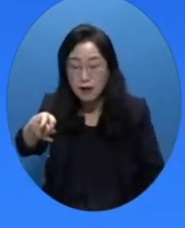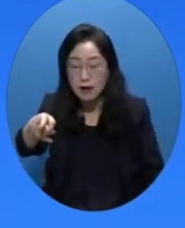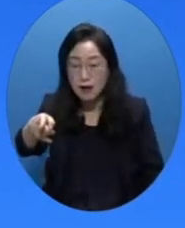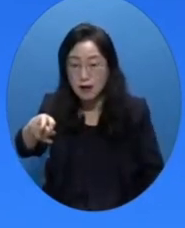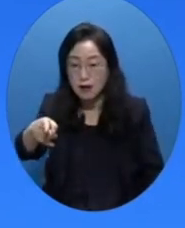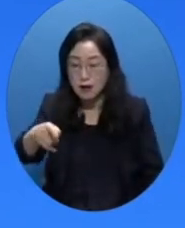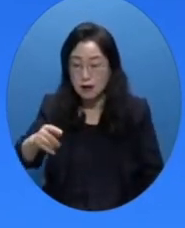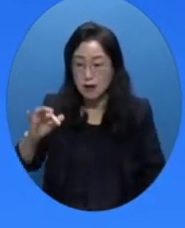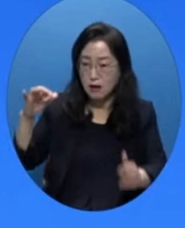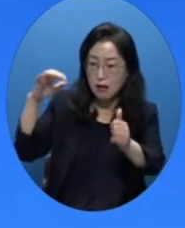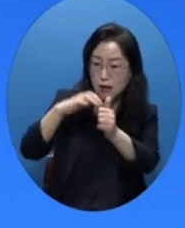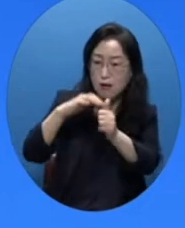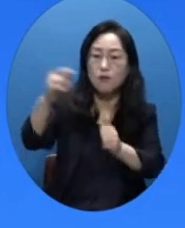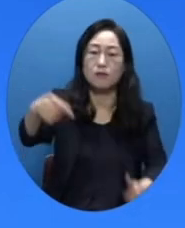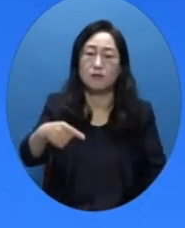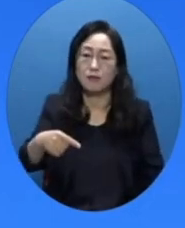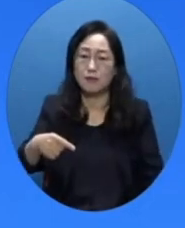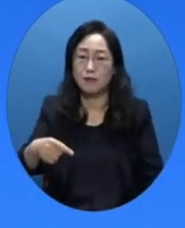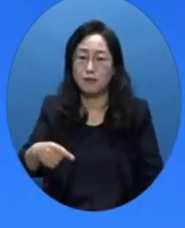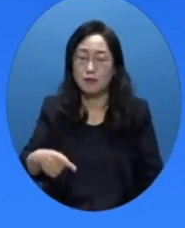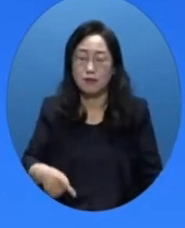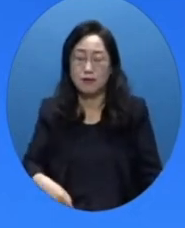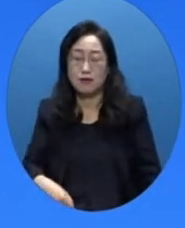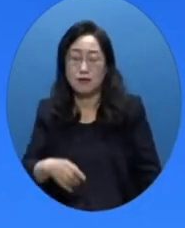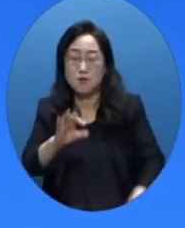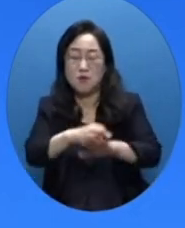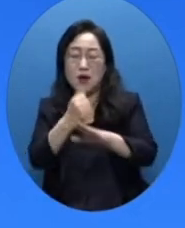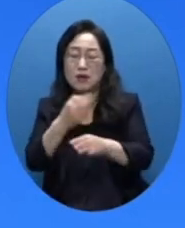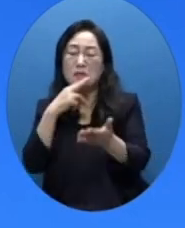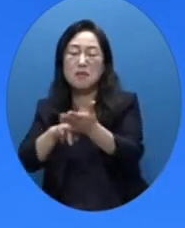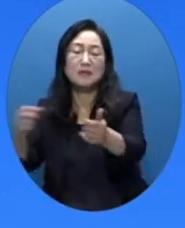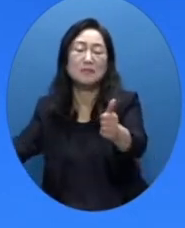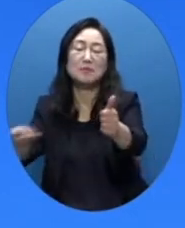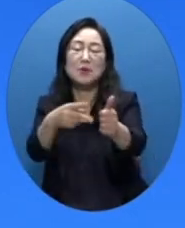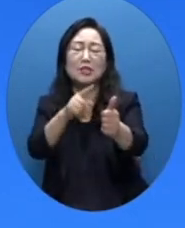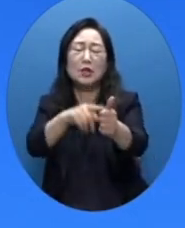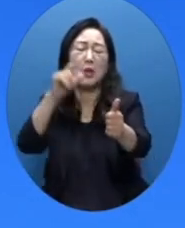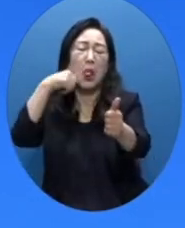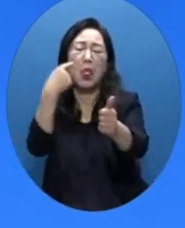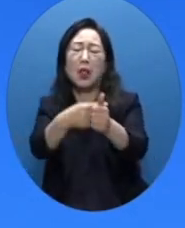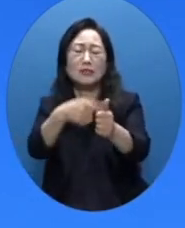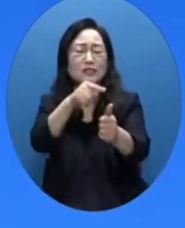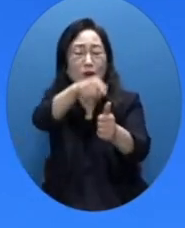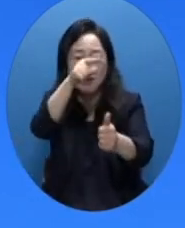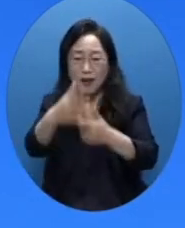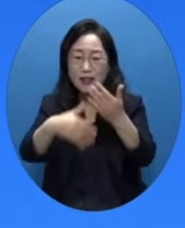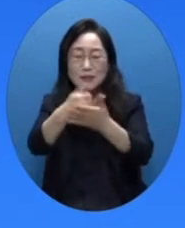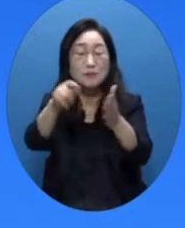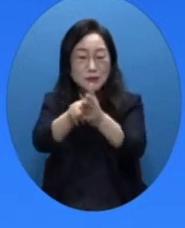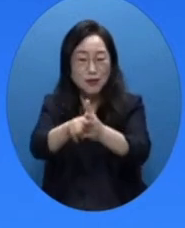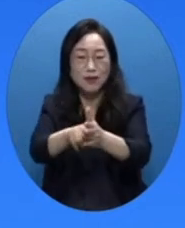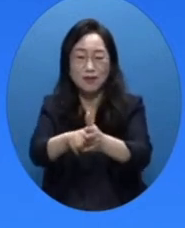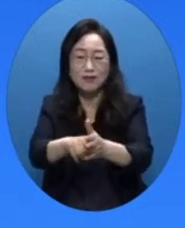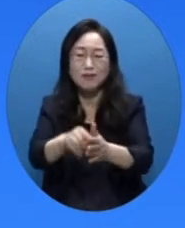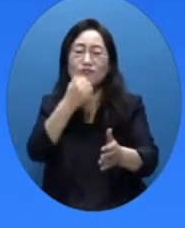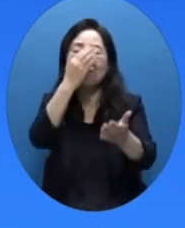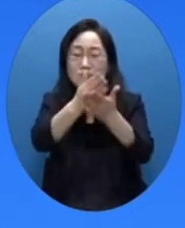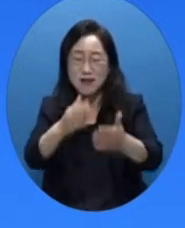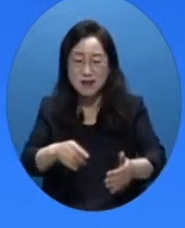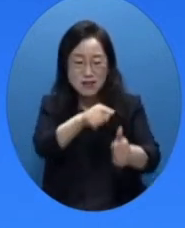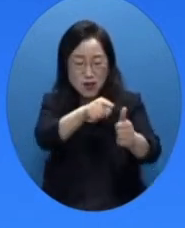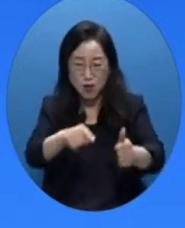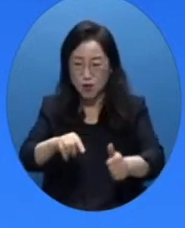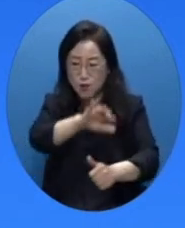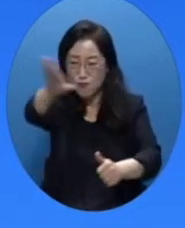히스기야 왕에게 조롱하는 편지를 보냈습니다. 너희들이 믿고 의지한 하나님이 이 대군대 앞에서 너희를 구할 수